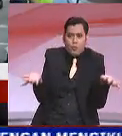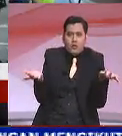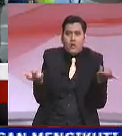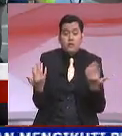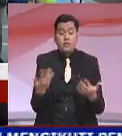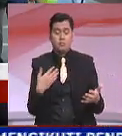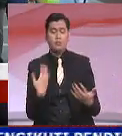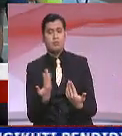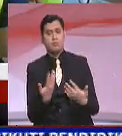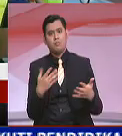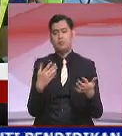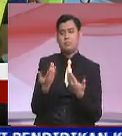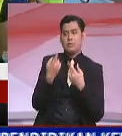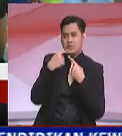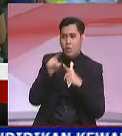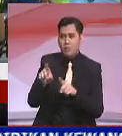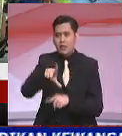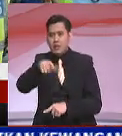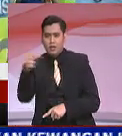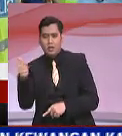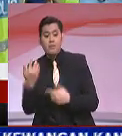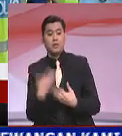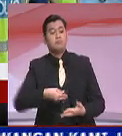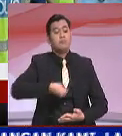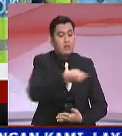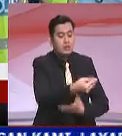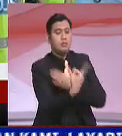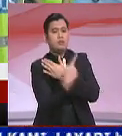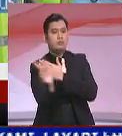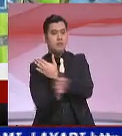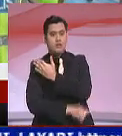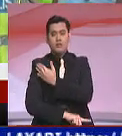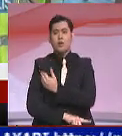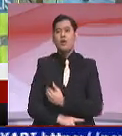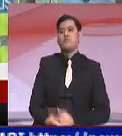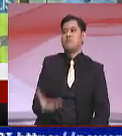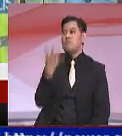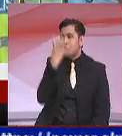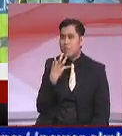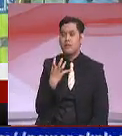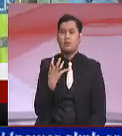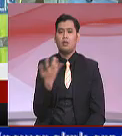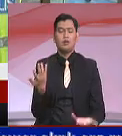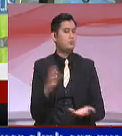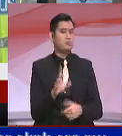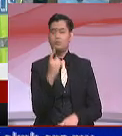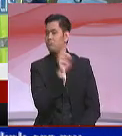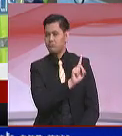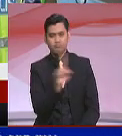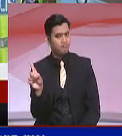dah sampai ke sini, dia baru fikir jawapan, dia bagi jawapan lain. Lepas tu dah kena compound, nak marah. Don't do this. Tak baik. Okay?